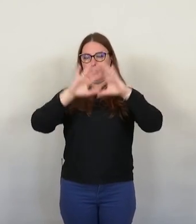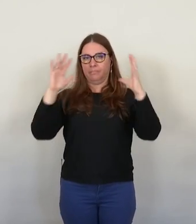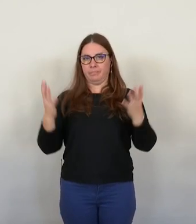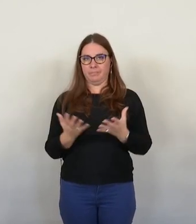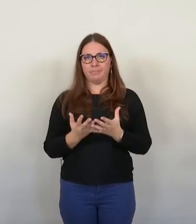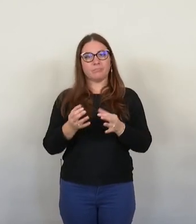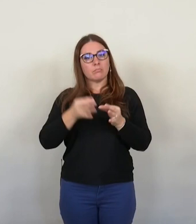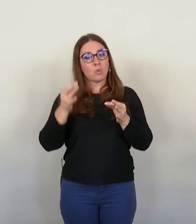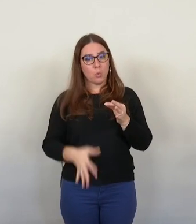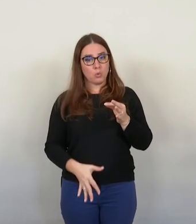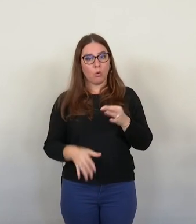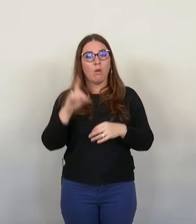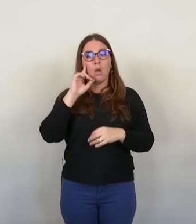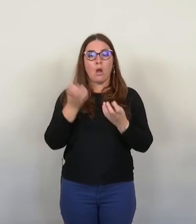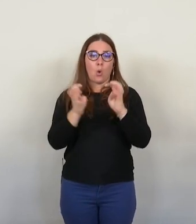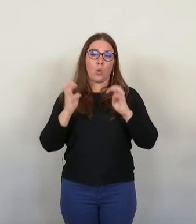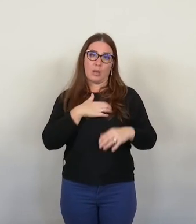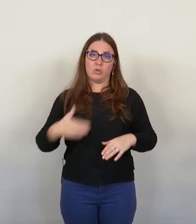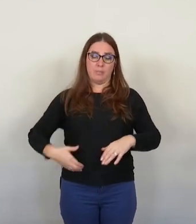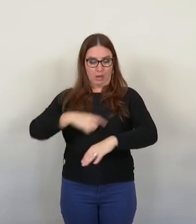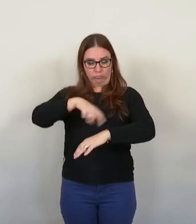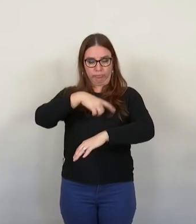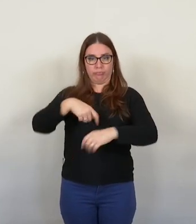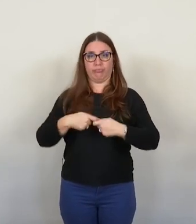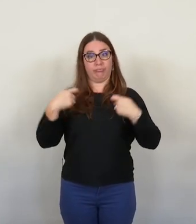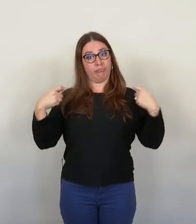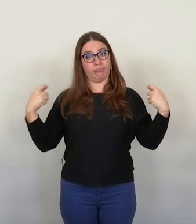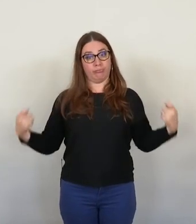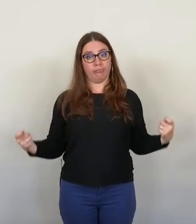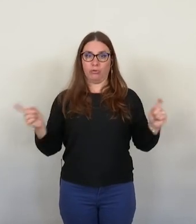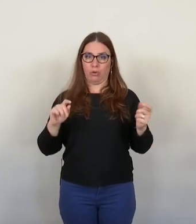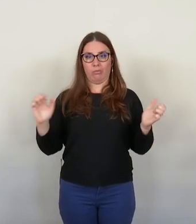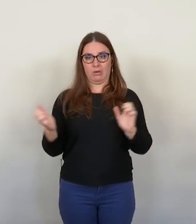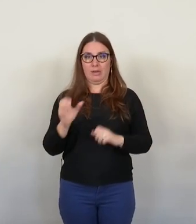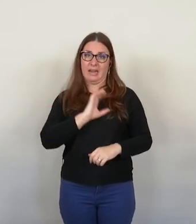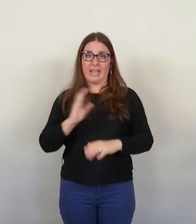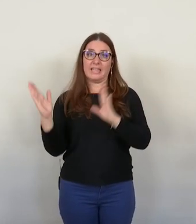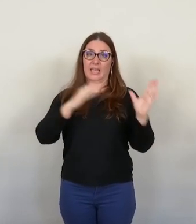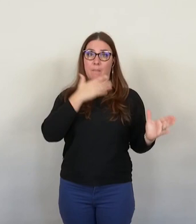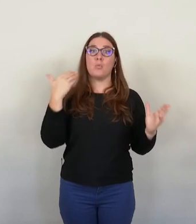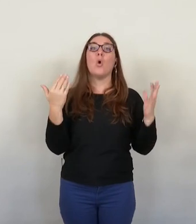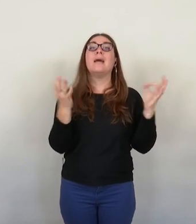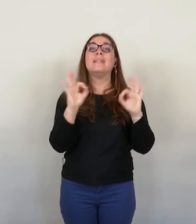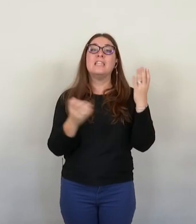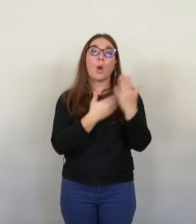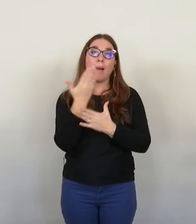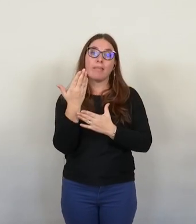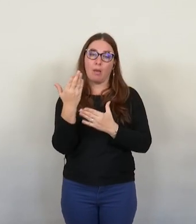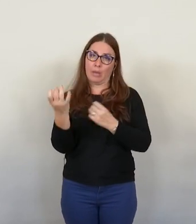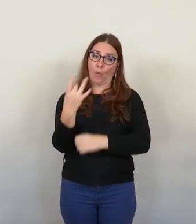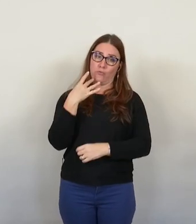parce que la ce conseil comme d'habitude faut pas qu'il soit trop long ça serait bien qu'il commence à 10h du matin mais ça pour l'instant vous n l'avez pas